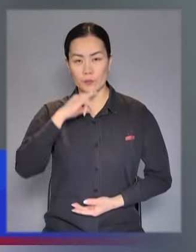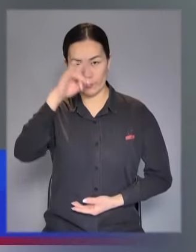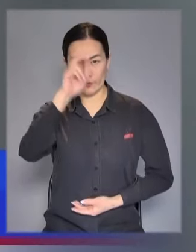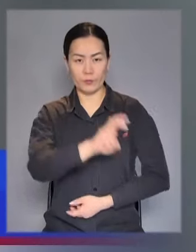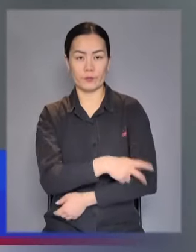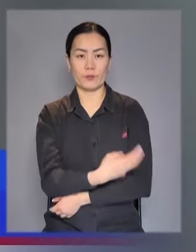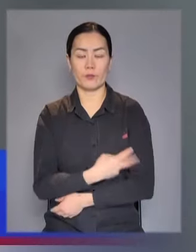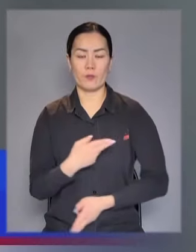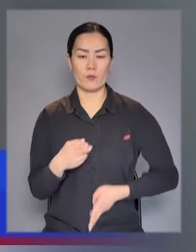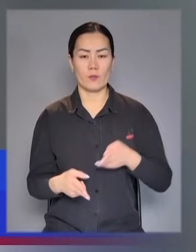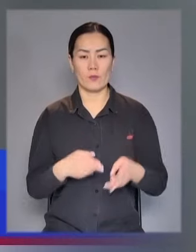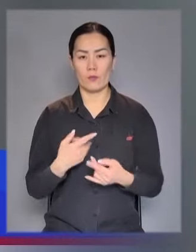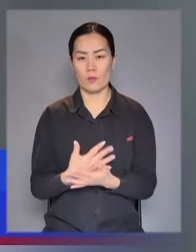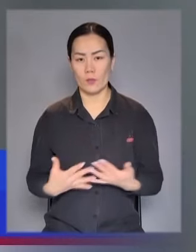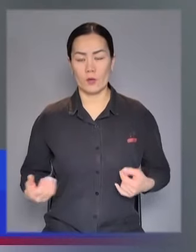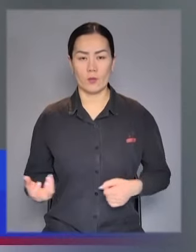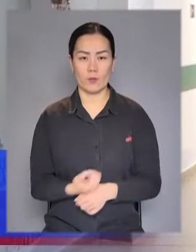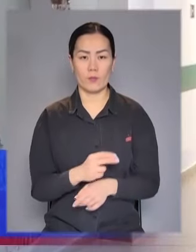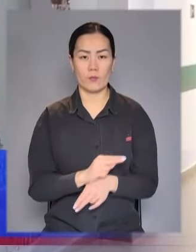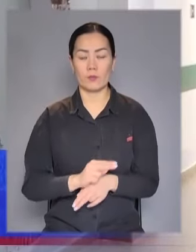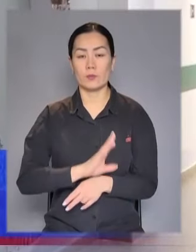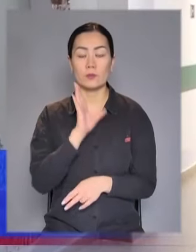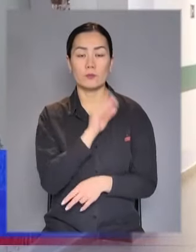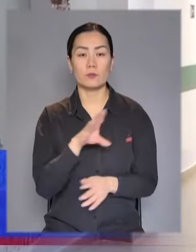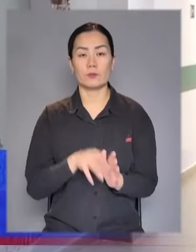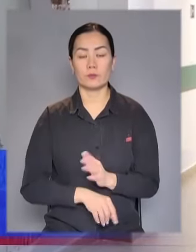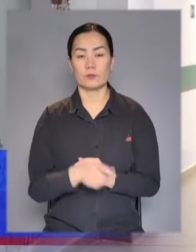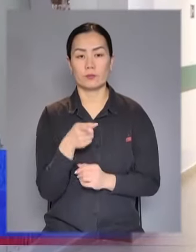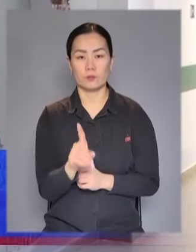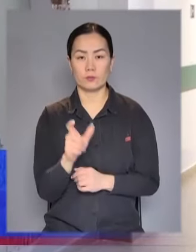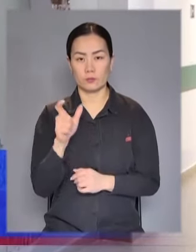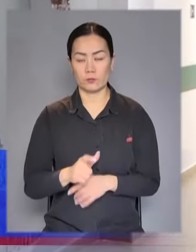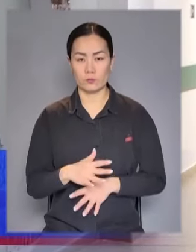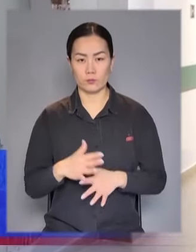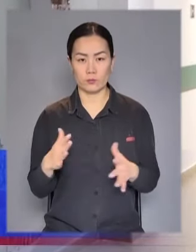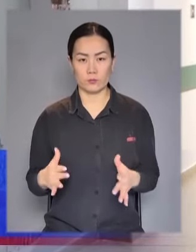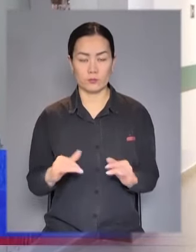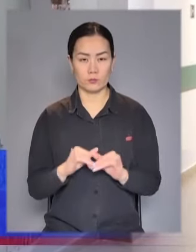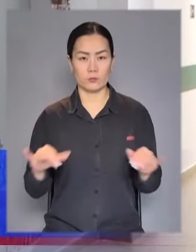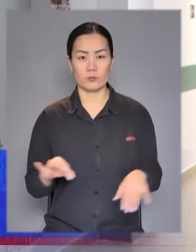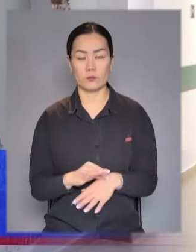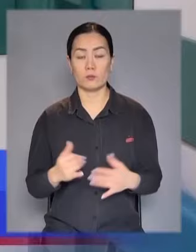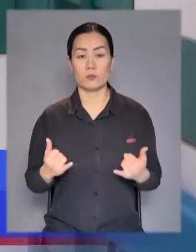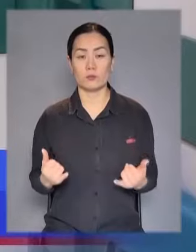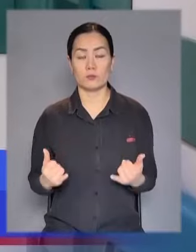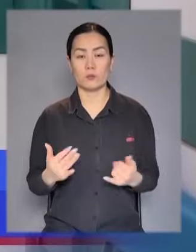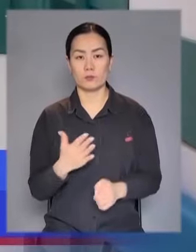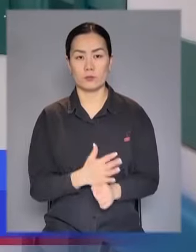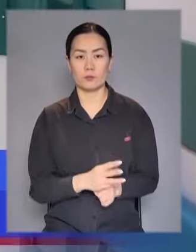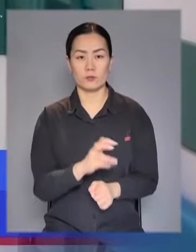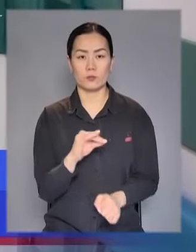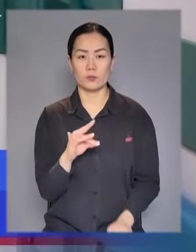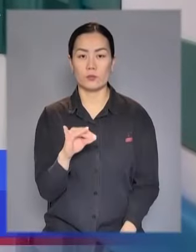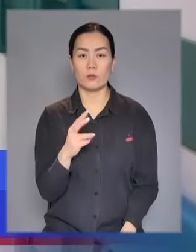Казахстанские врачи успешно устраняют различные патологии сердца, среди которых одна из наиболее распространенных и опасных